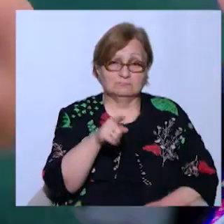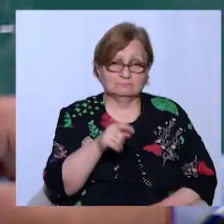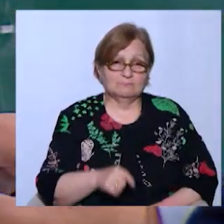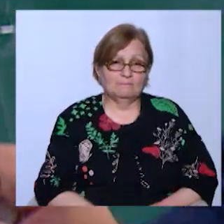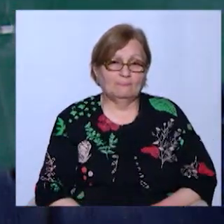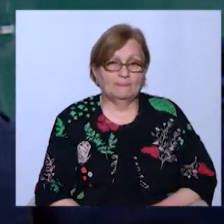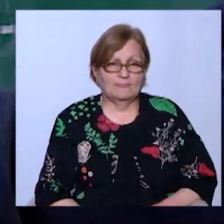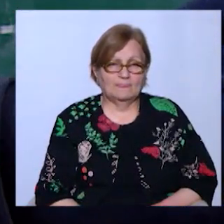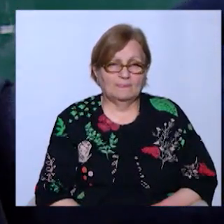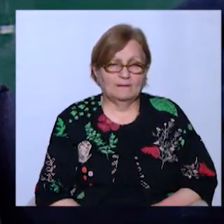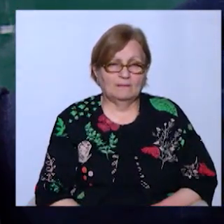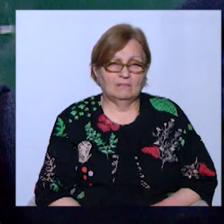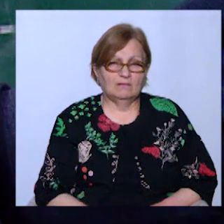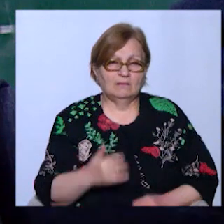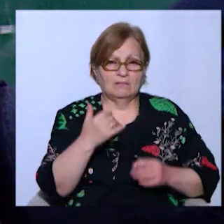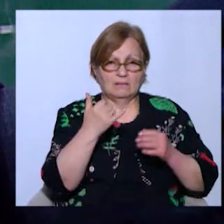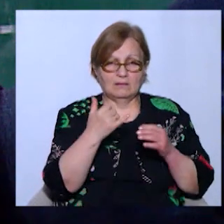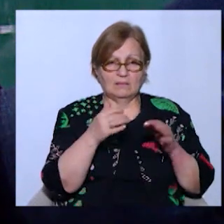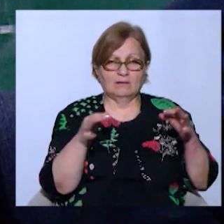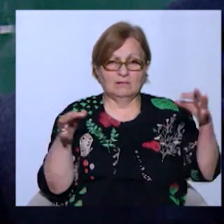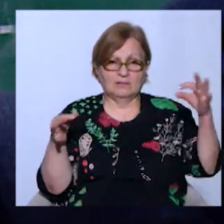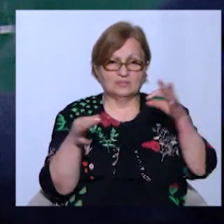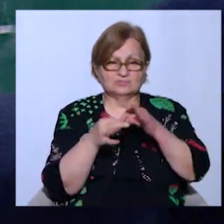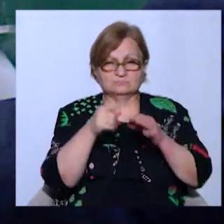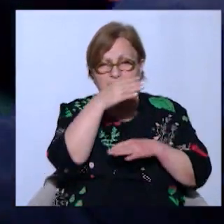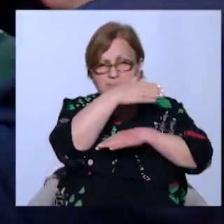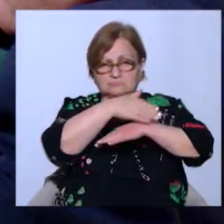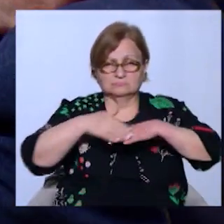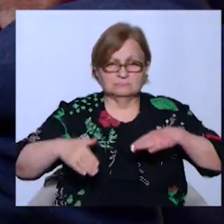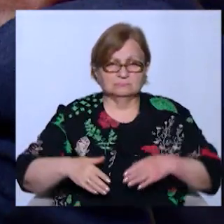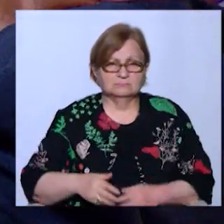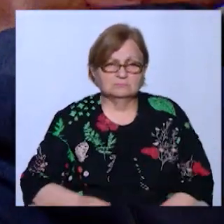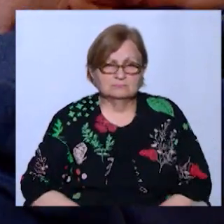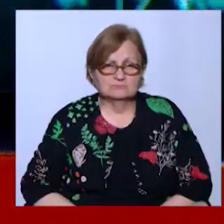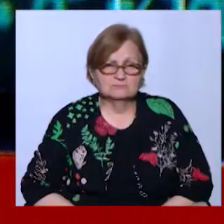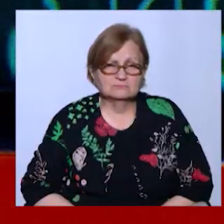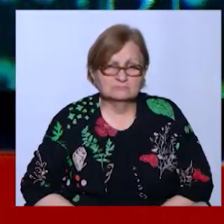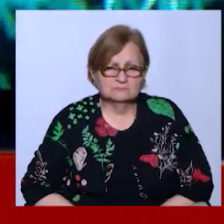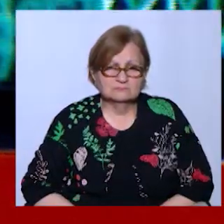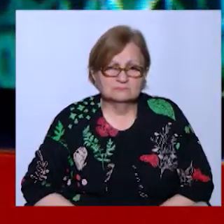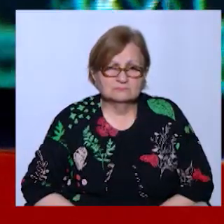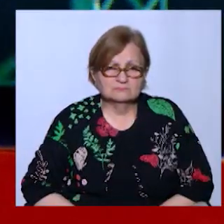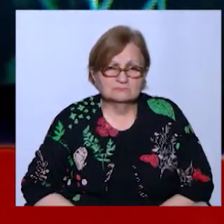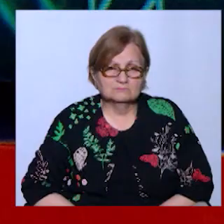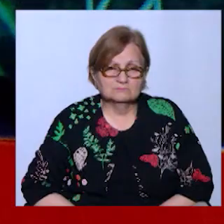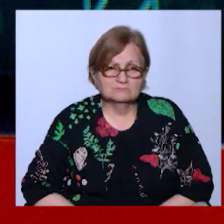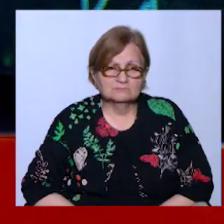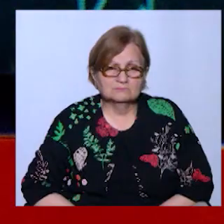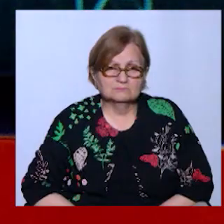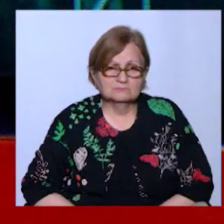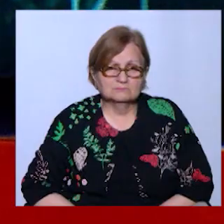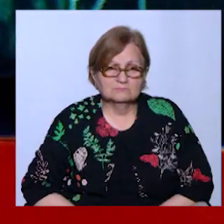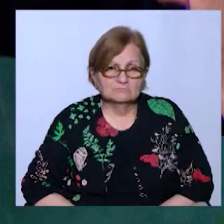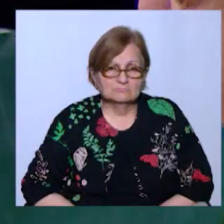აგერ. რომელი ტრანსპორტიზე მაქვს მონიშნული და მაგი ნიშანიც არის გაკეთებული. გადმოვედი. ა